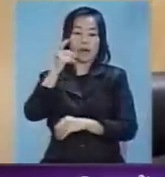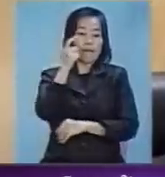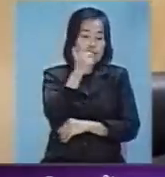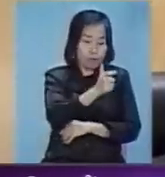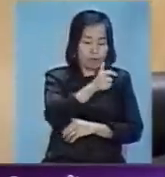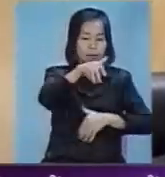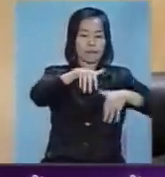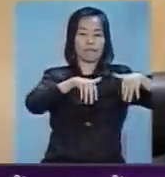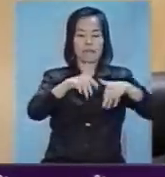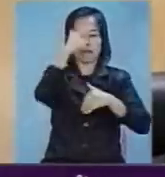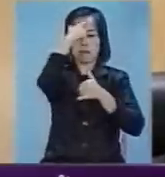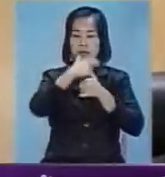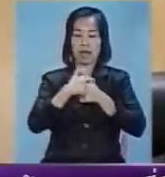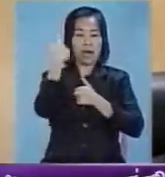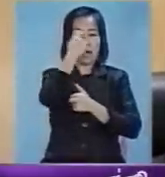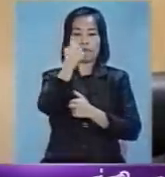งคนที่บริสุด